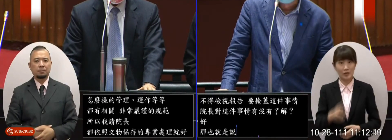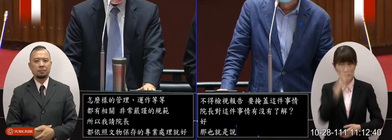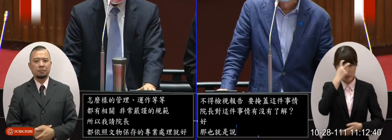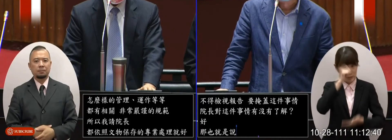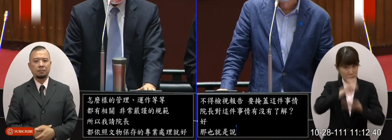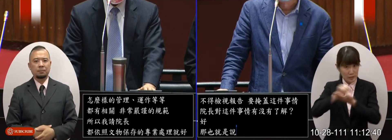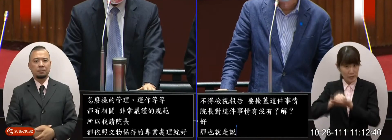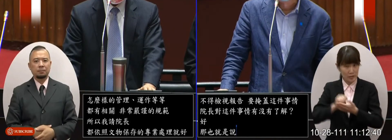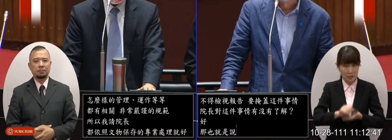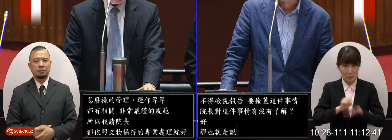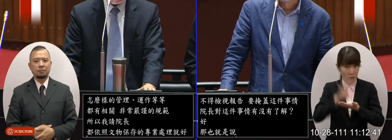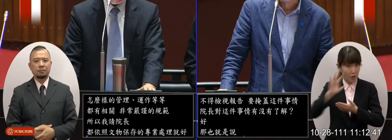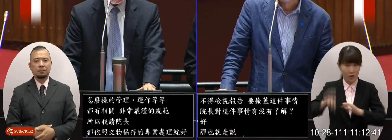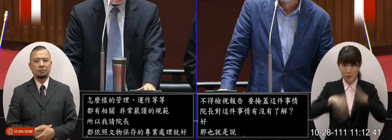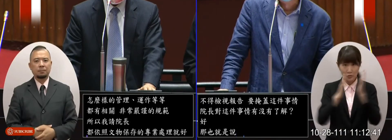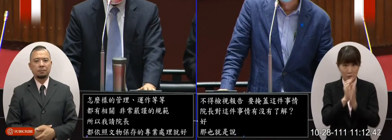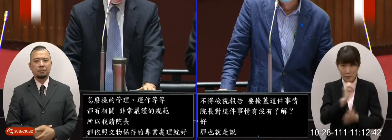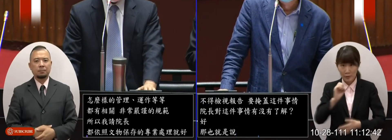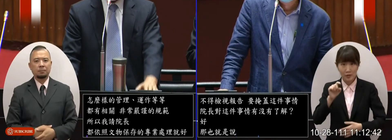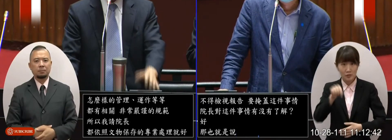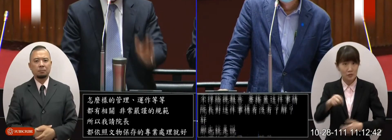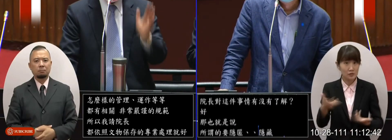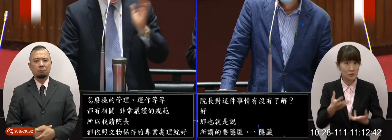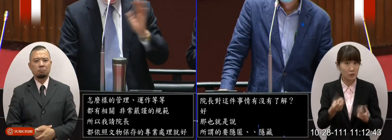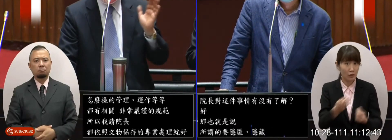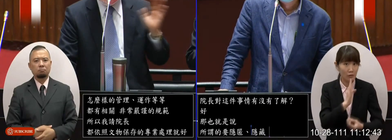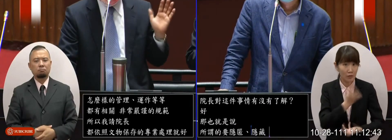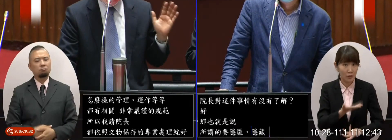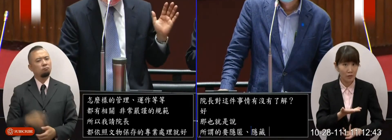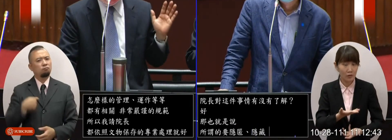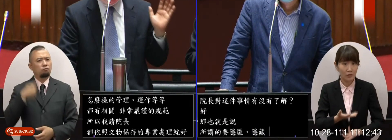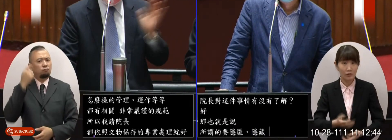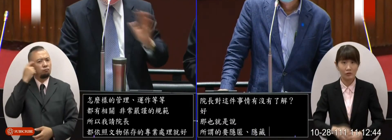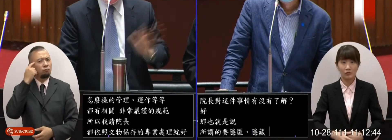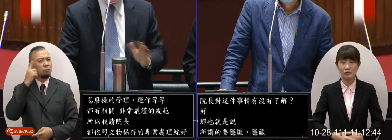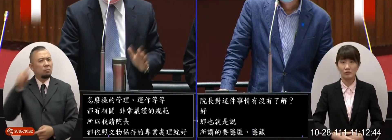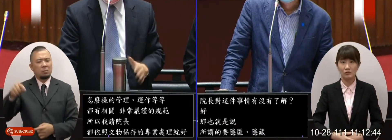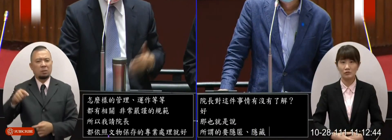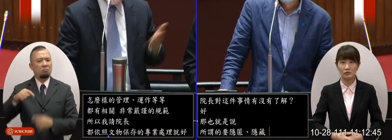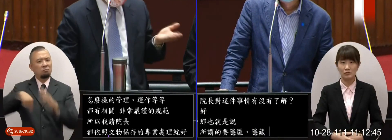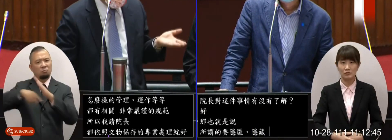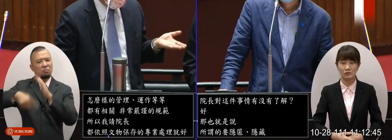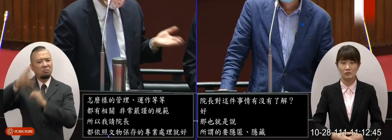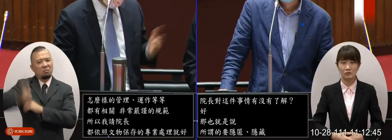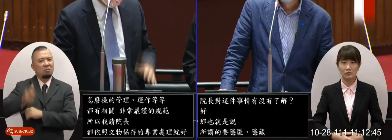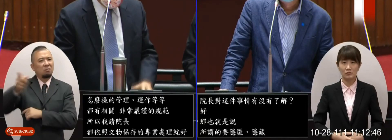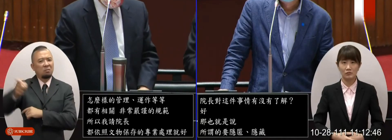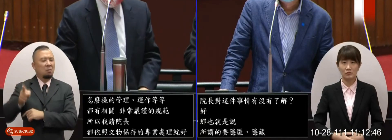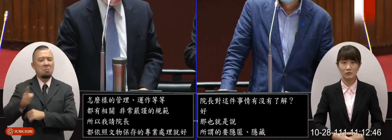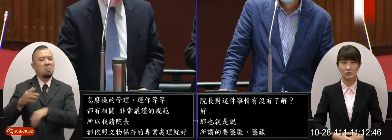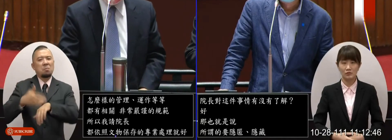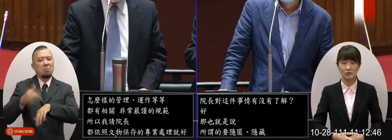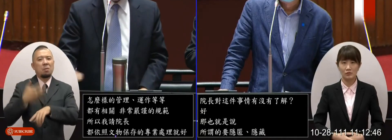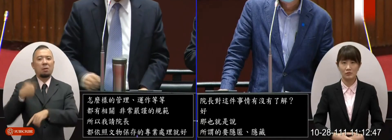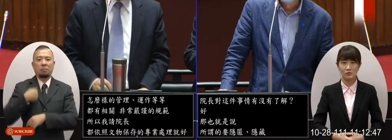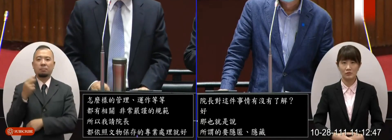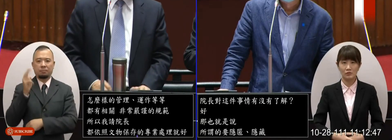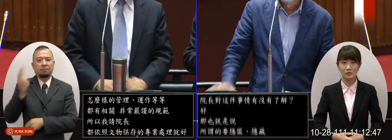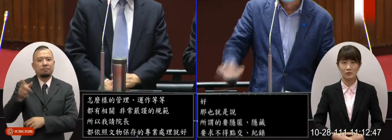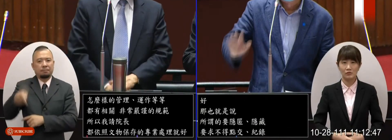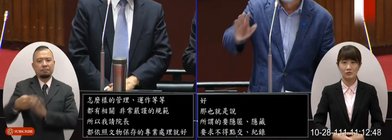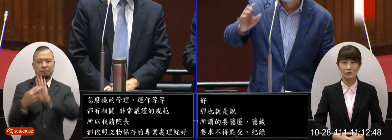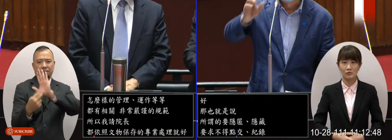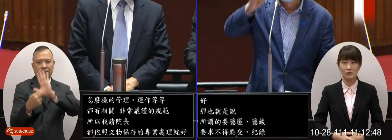录、不得做检视报告，是没有这种事情吗？ 我认为吴院长不是这样的人。那请院长跟你报告。 啊，院